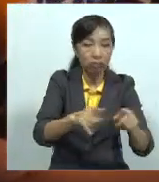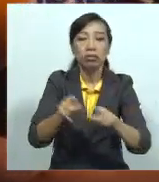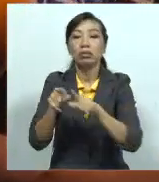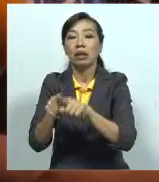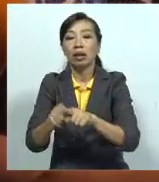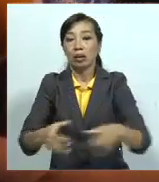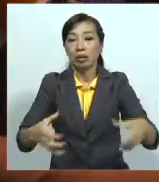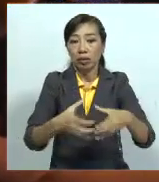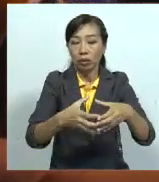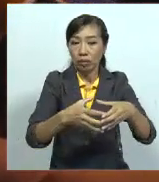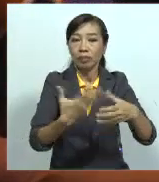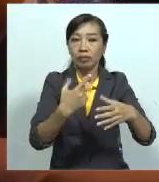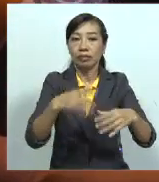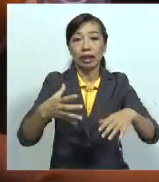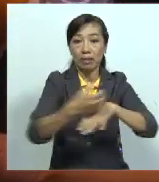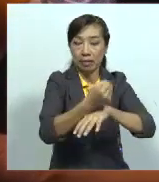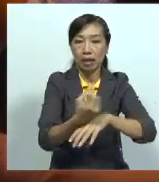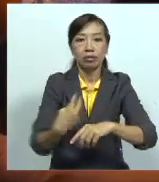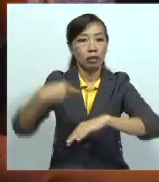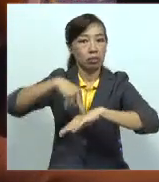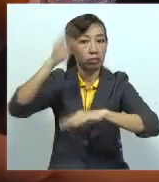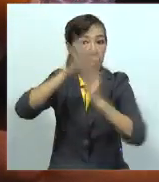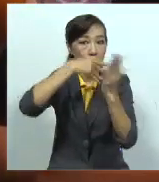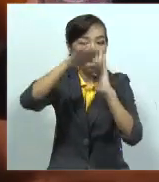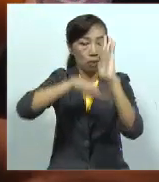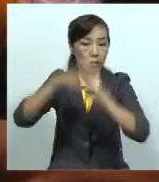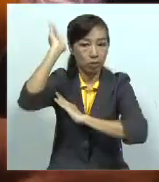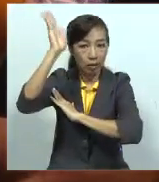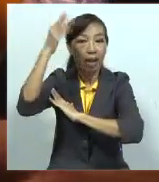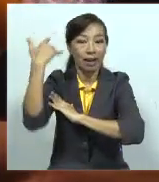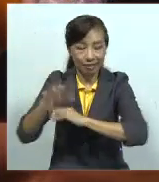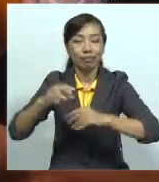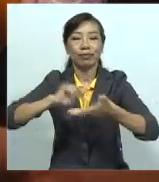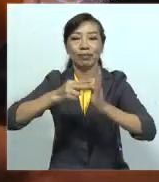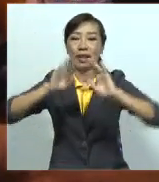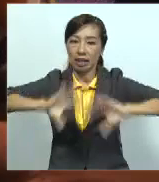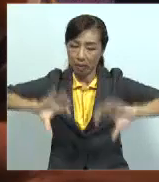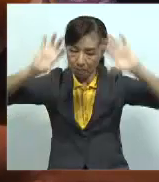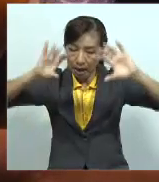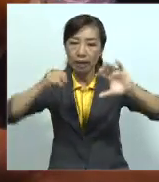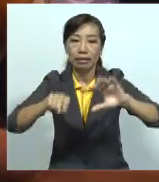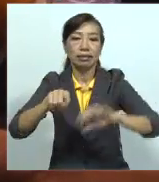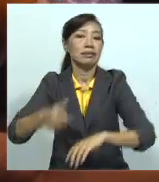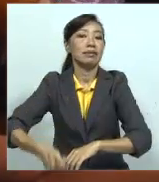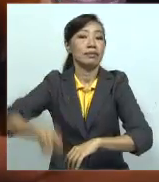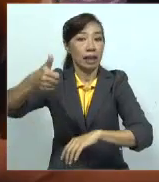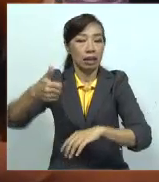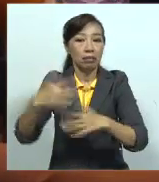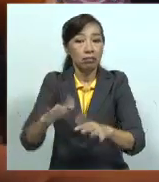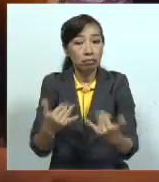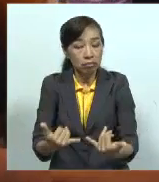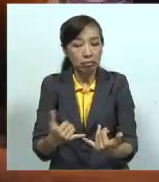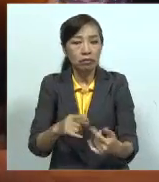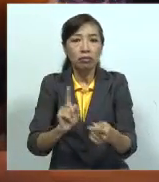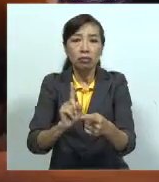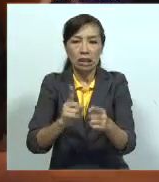ริ่มปฏิบัติหน้าที่ได้อย่างสมบูรณ์พร้อมกันนี้ยังชี้แจงการเปรียบรัฐบาลชุดใหม่กับเรือแปะไม่ได้เจาะจงถึงใคร